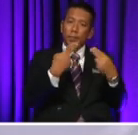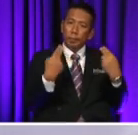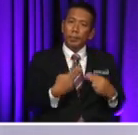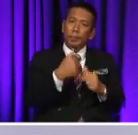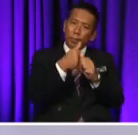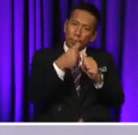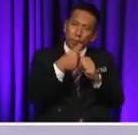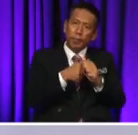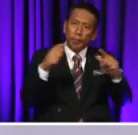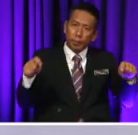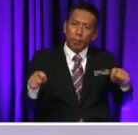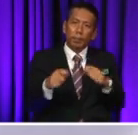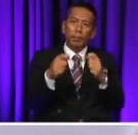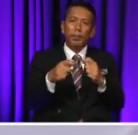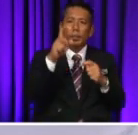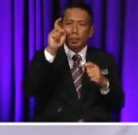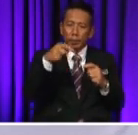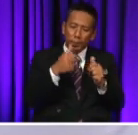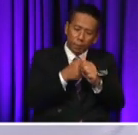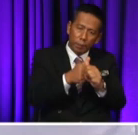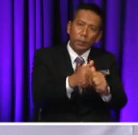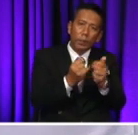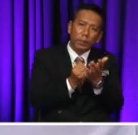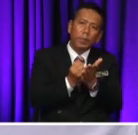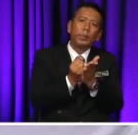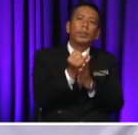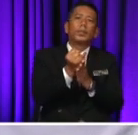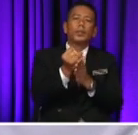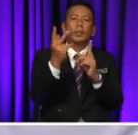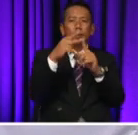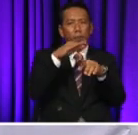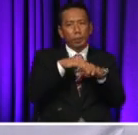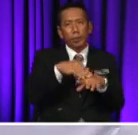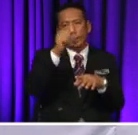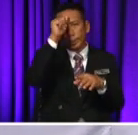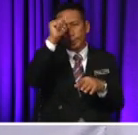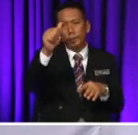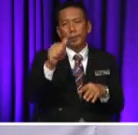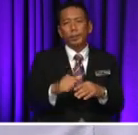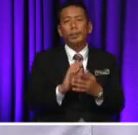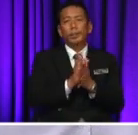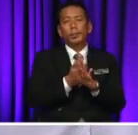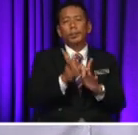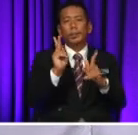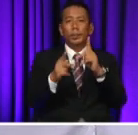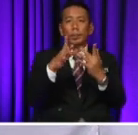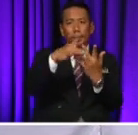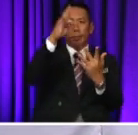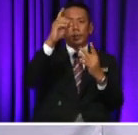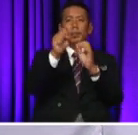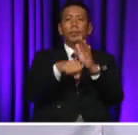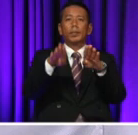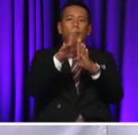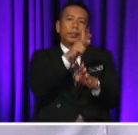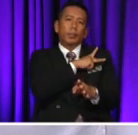yang kita lakukan itu mesti berlandaskan keikhlasan kepada Allah Subhanahu Wa Ta'ala Jadi kalau udah dilantik sebagai ketua kelas